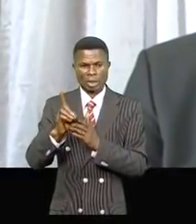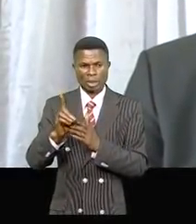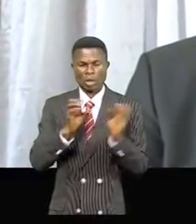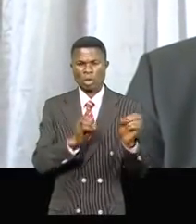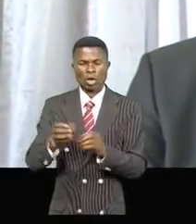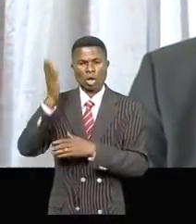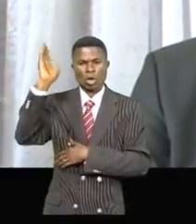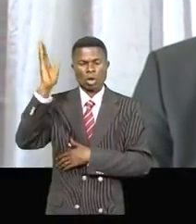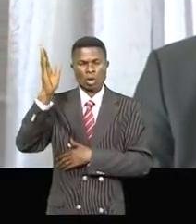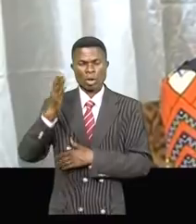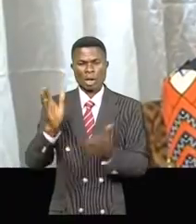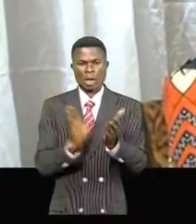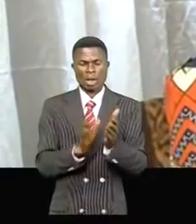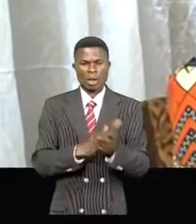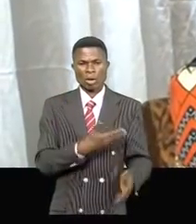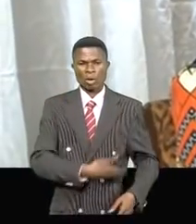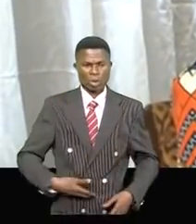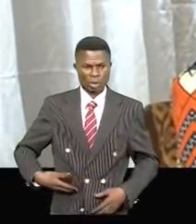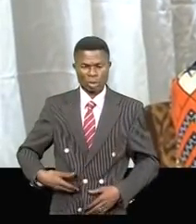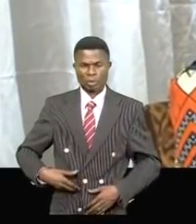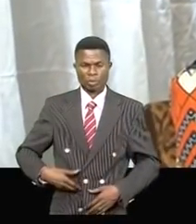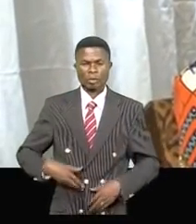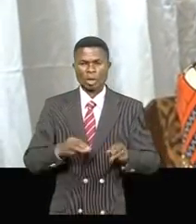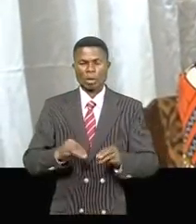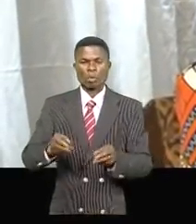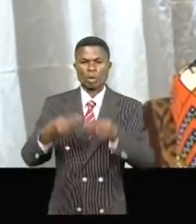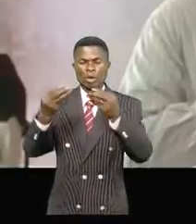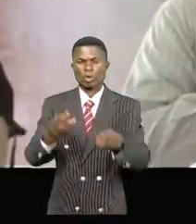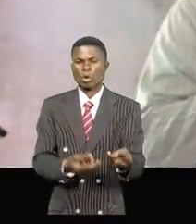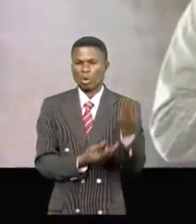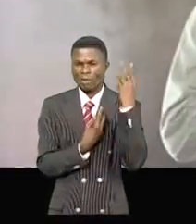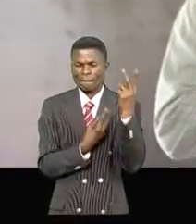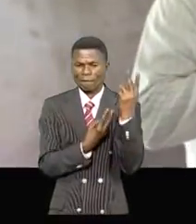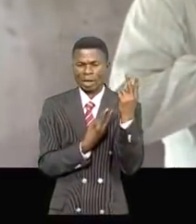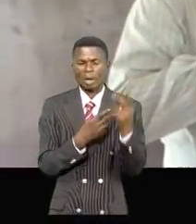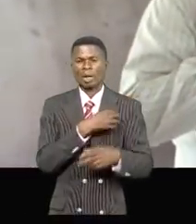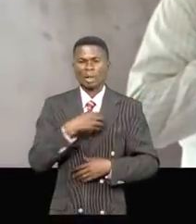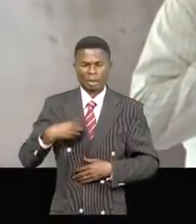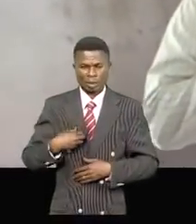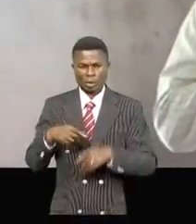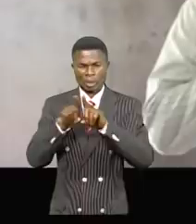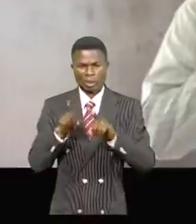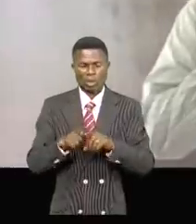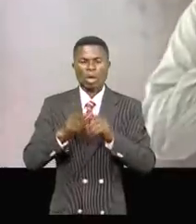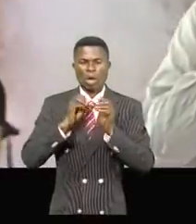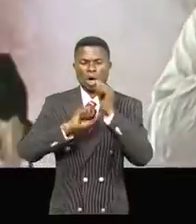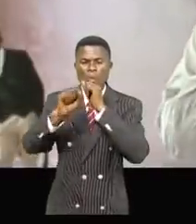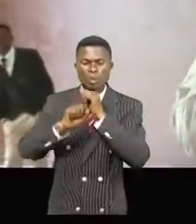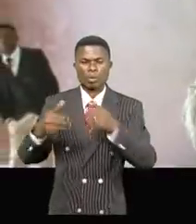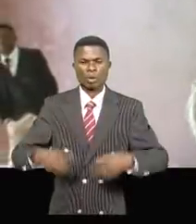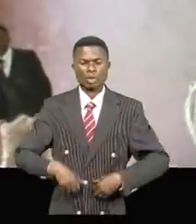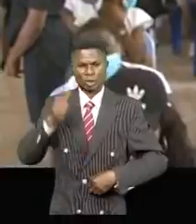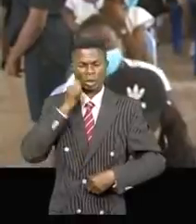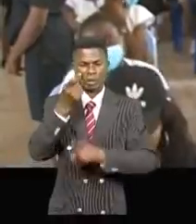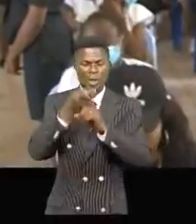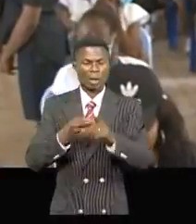cette conférence au lycée Mamadi en Keba. Une manière de valoriser les capitaux humains et surtout faire la promotion de la jeune fille en ces